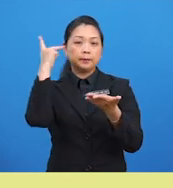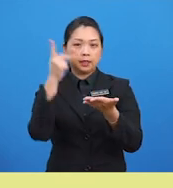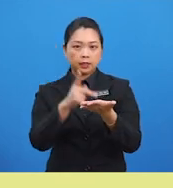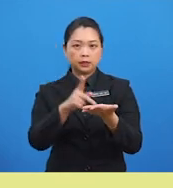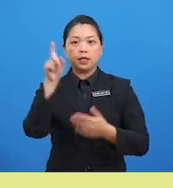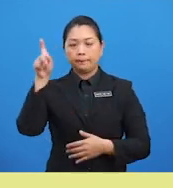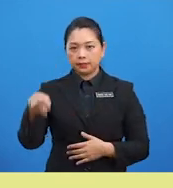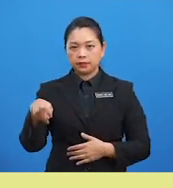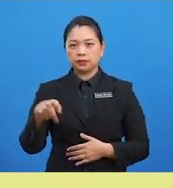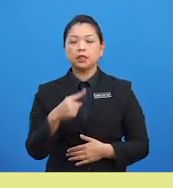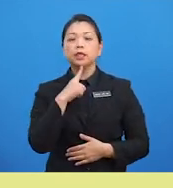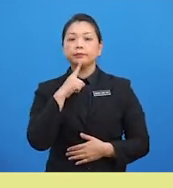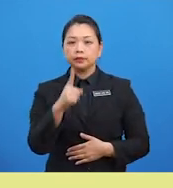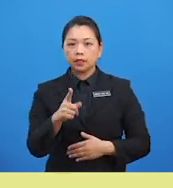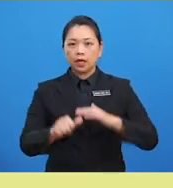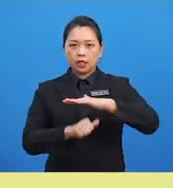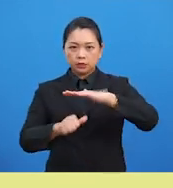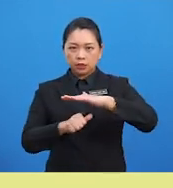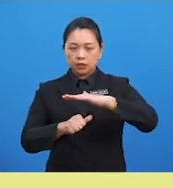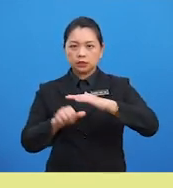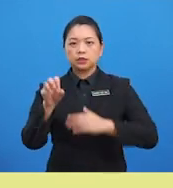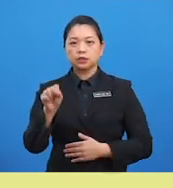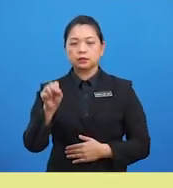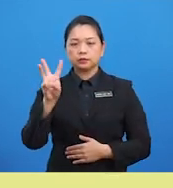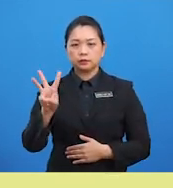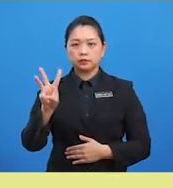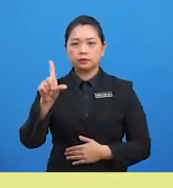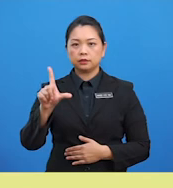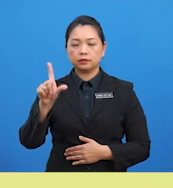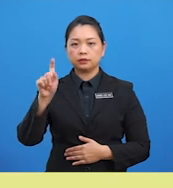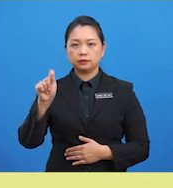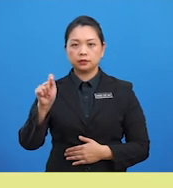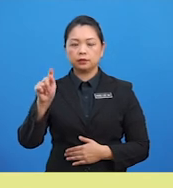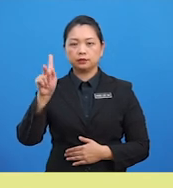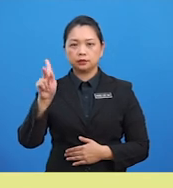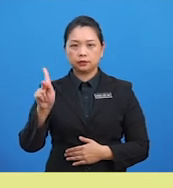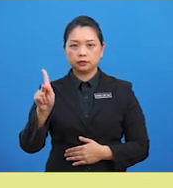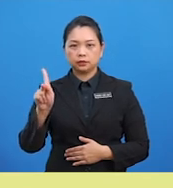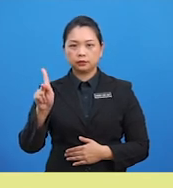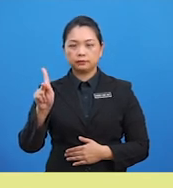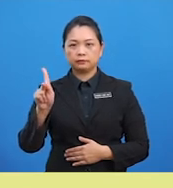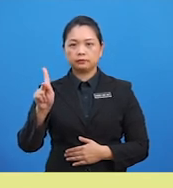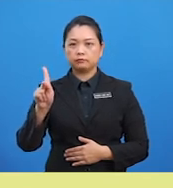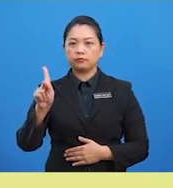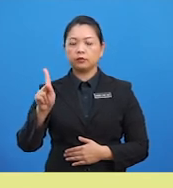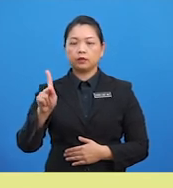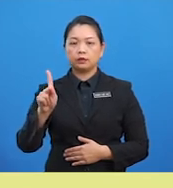mengenal pasti perintah asas perisian lukisan terbantu